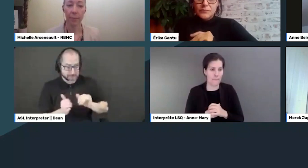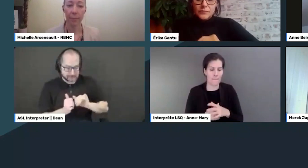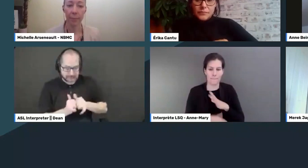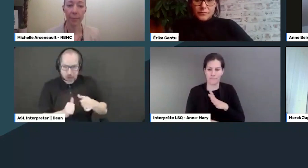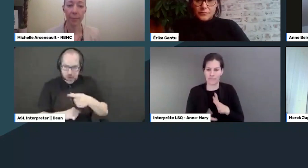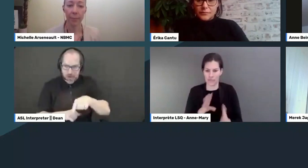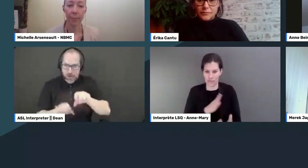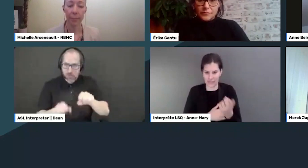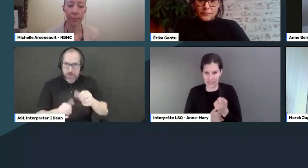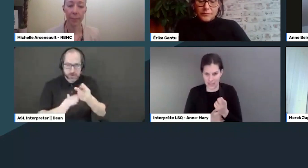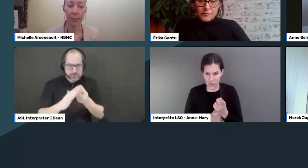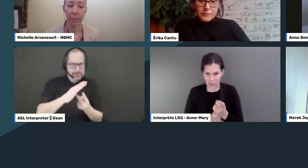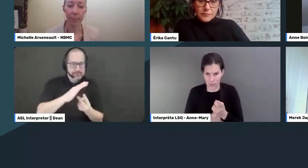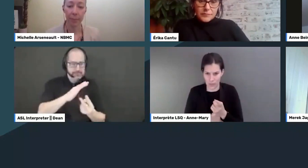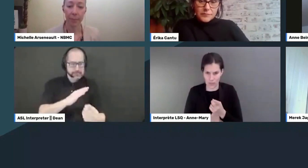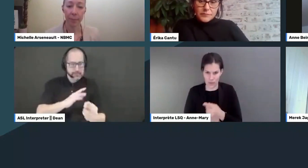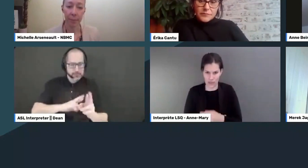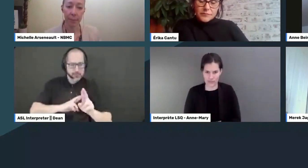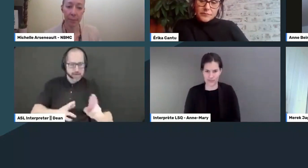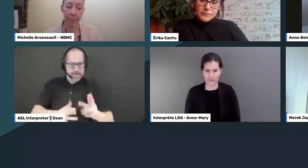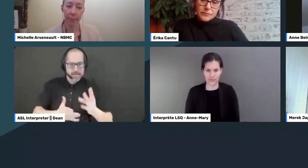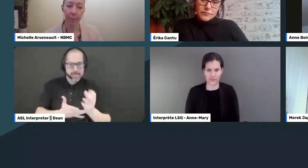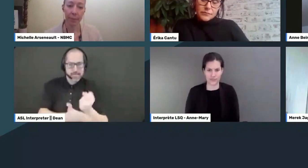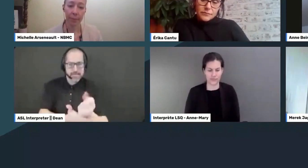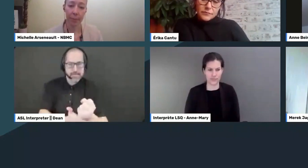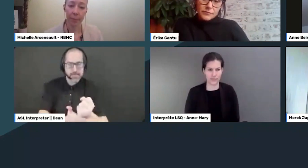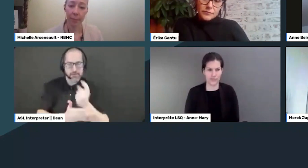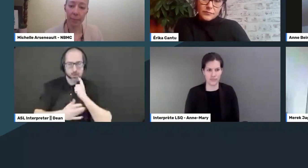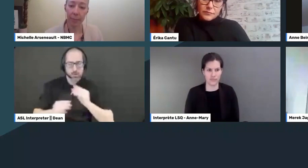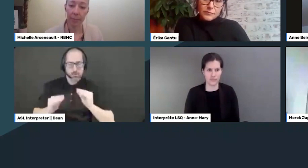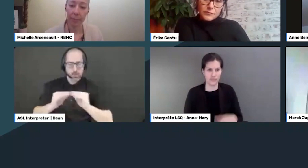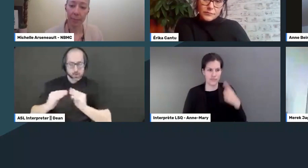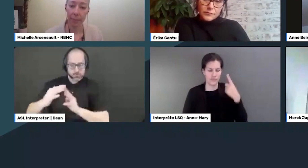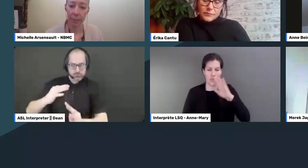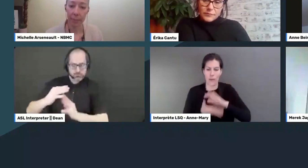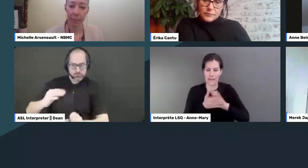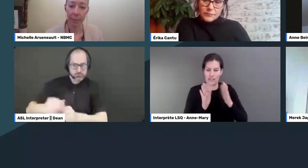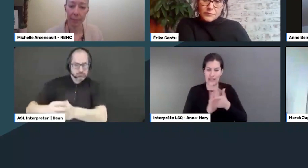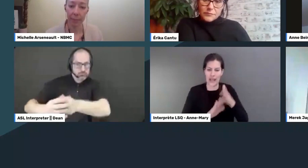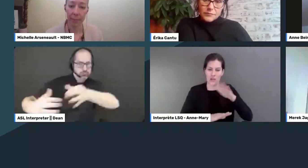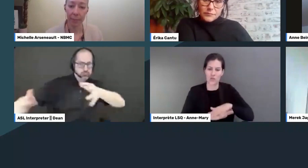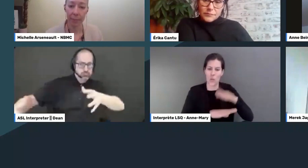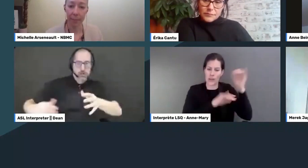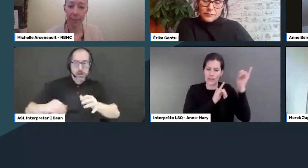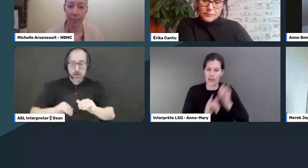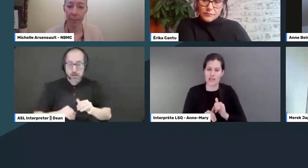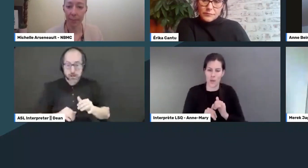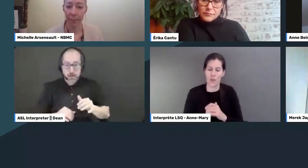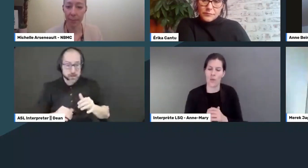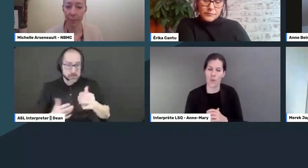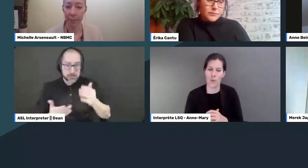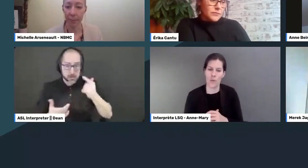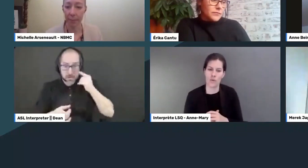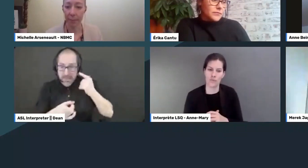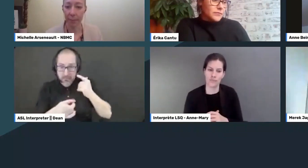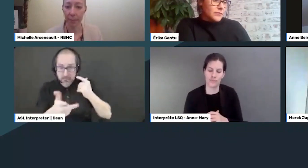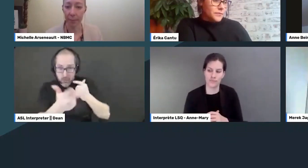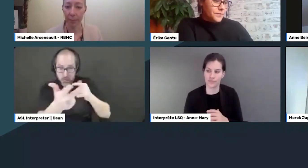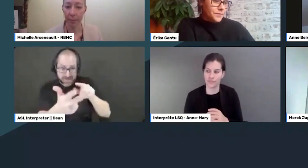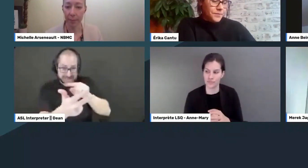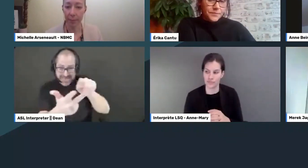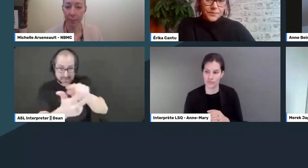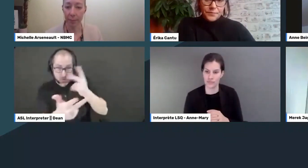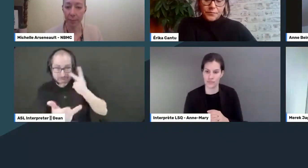font? Est-ce qu'elles sont proactives? Je ne sais pas si l'un de vous trois voit des défis, a des réponses à des questions, à